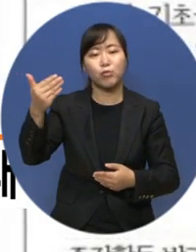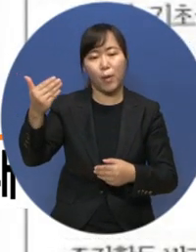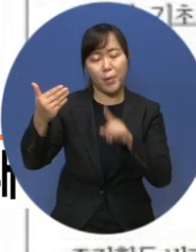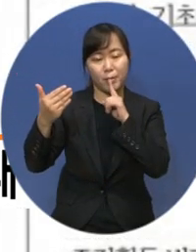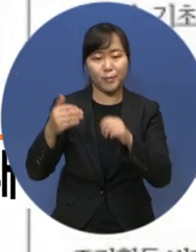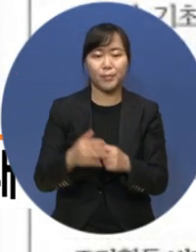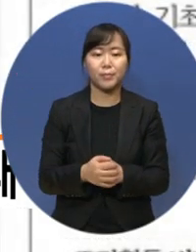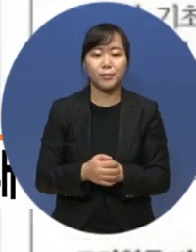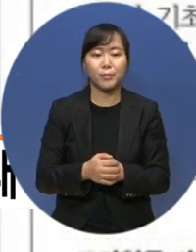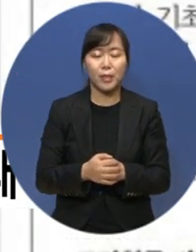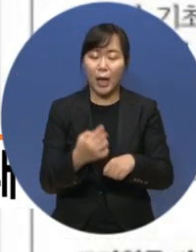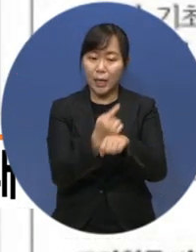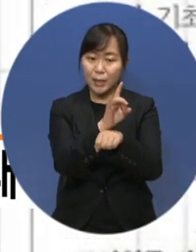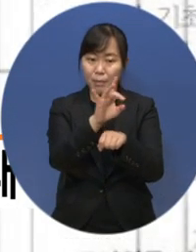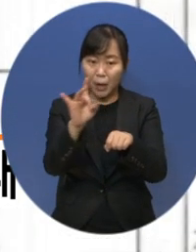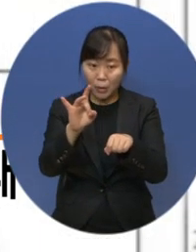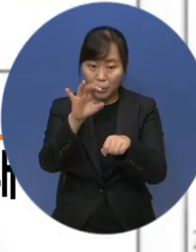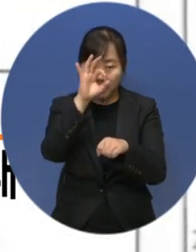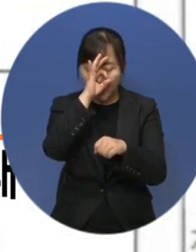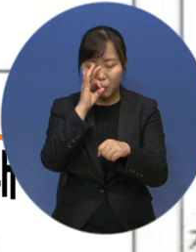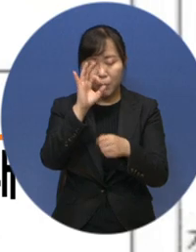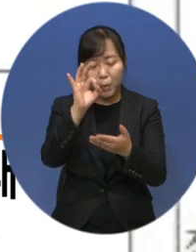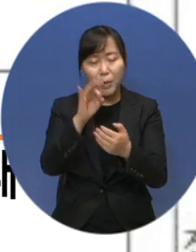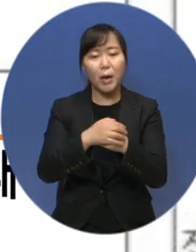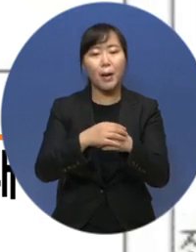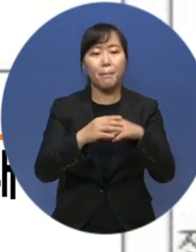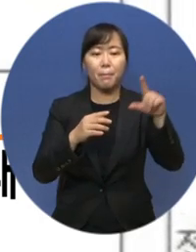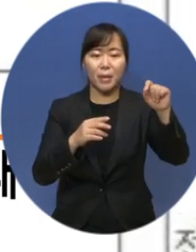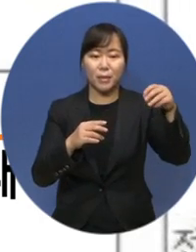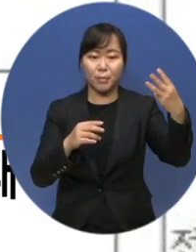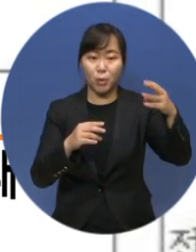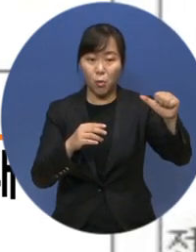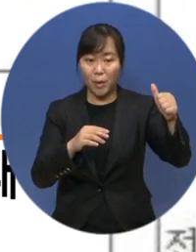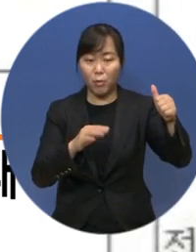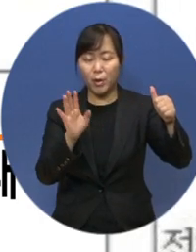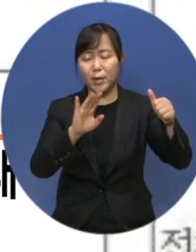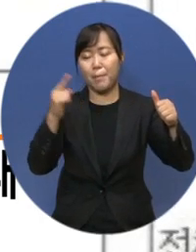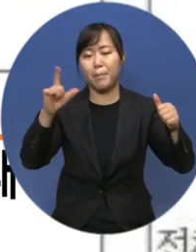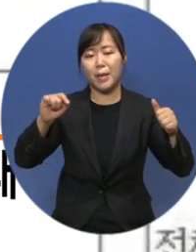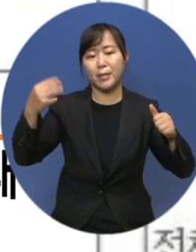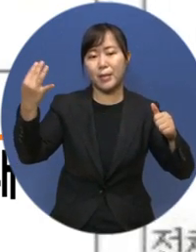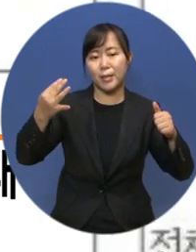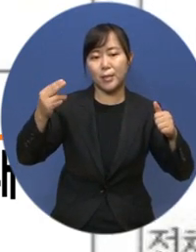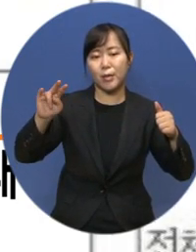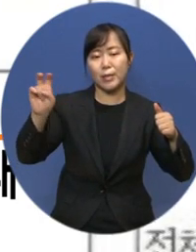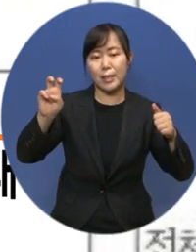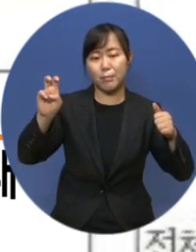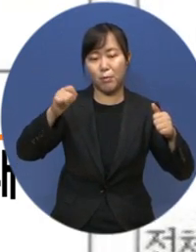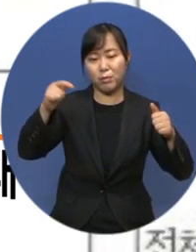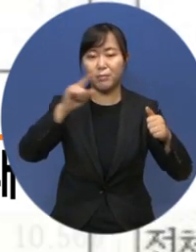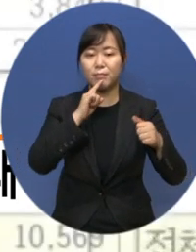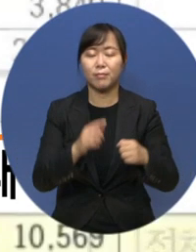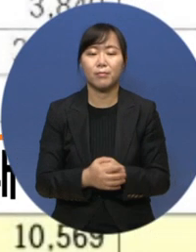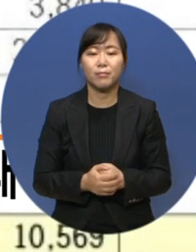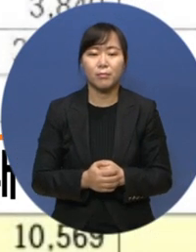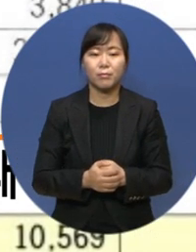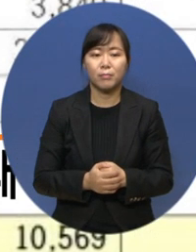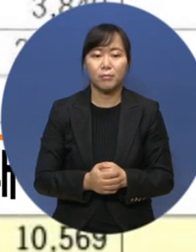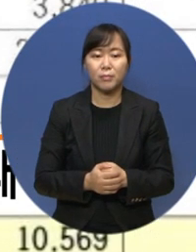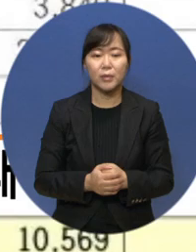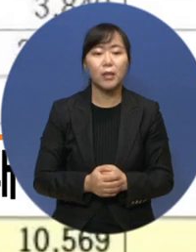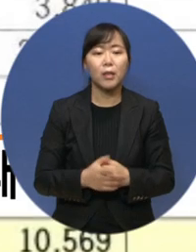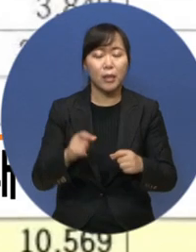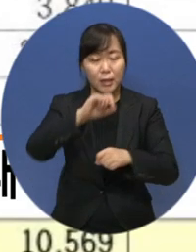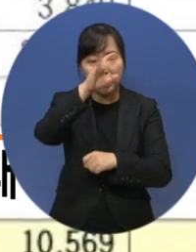확대하고 시간 당 당 까도 13,500원 에서 14020 원으로 인상 합니다 이를 위한